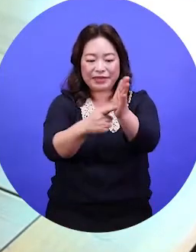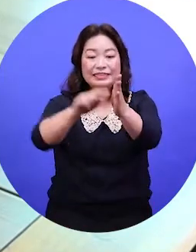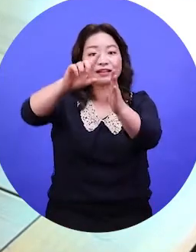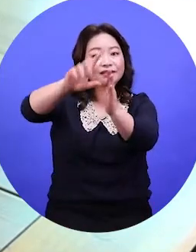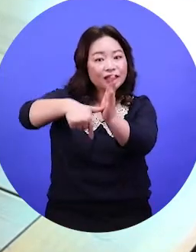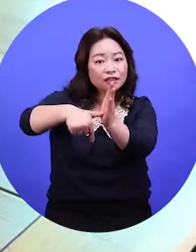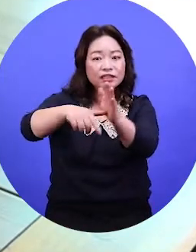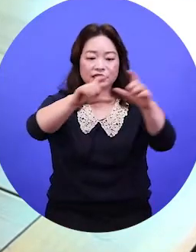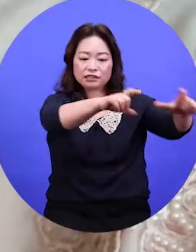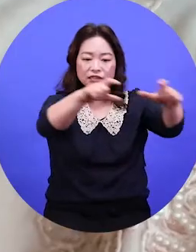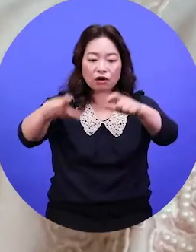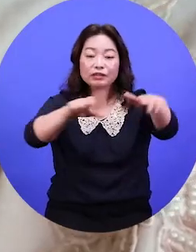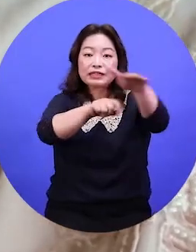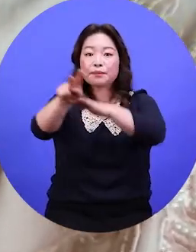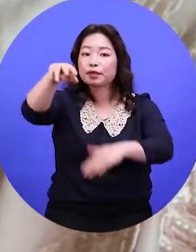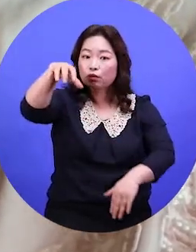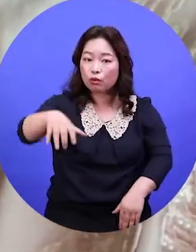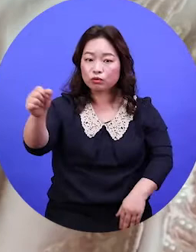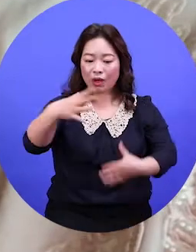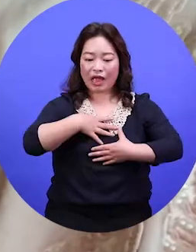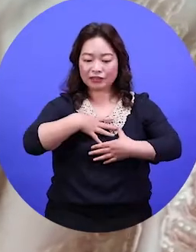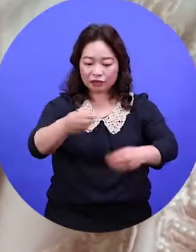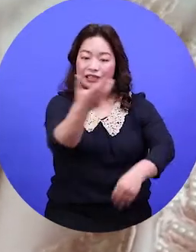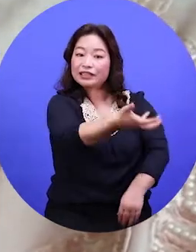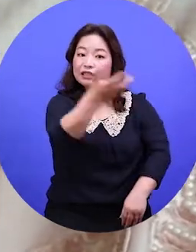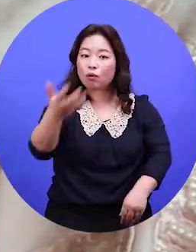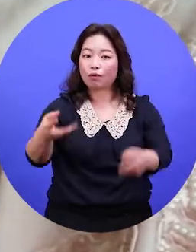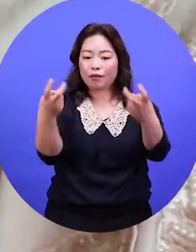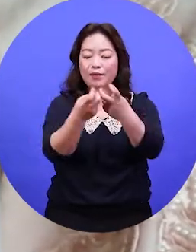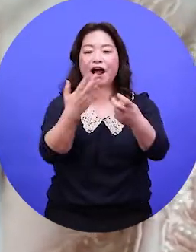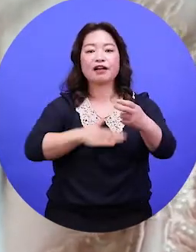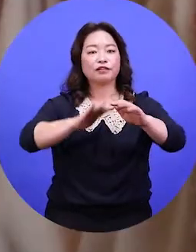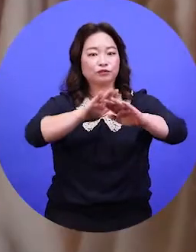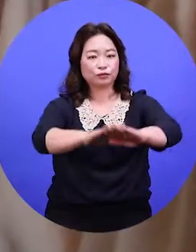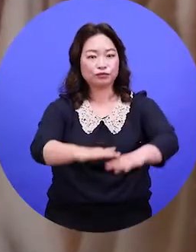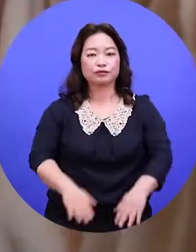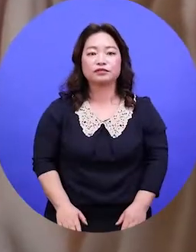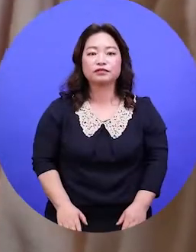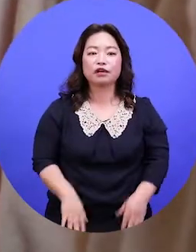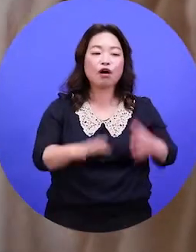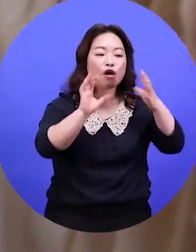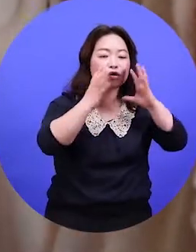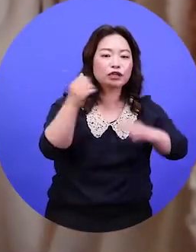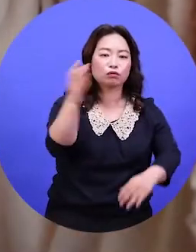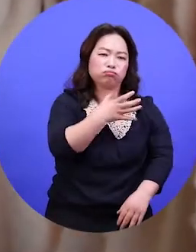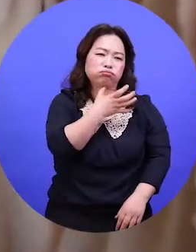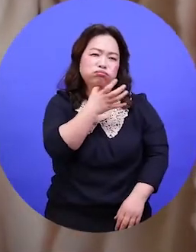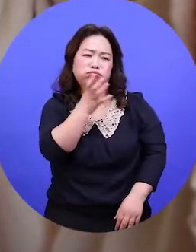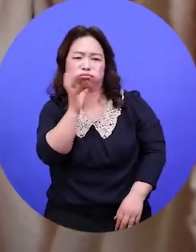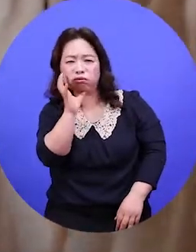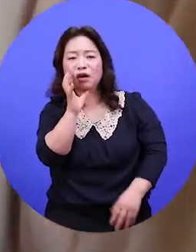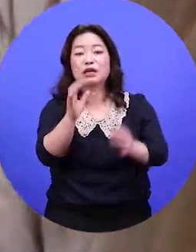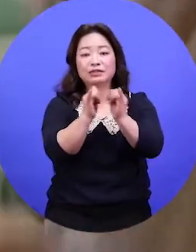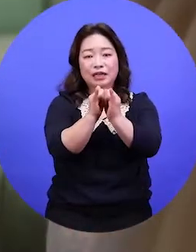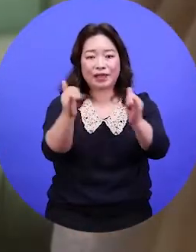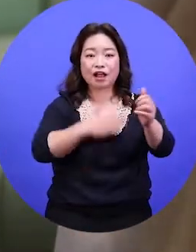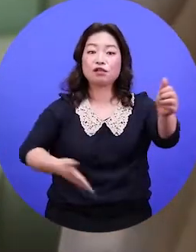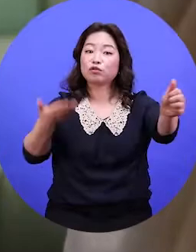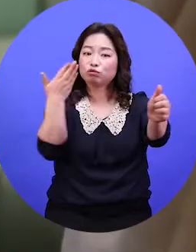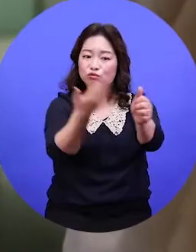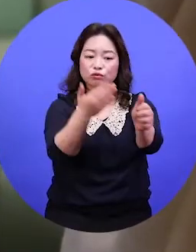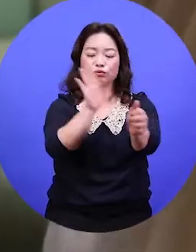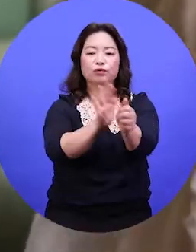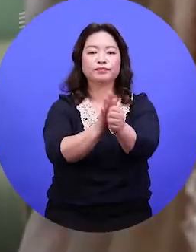비상시를 대비해 지역 대피 장소와 안전한 이동 방법에 대해 숙지하고 어린이 등 안전 취약 계층에게